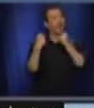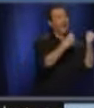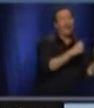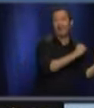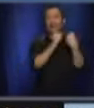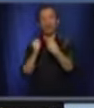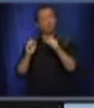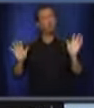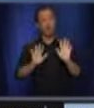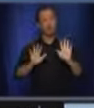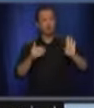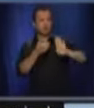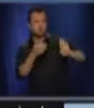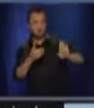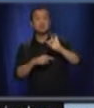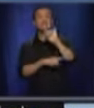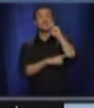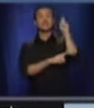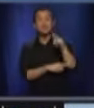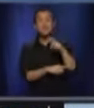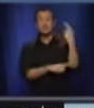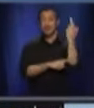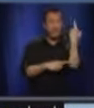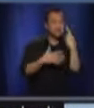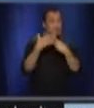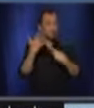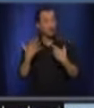pas nécessaire.